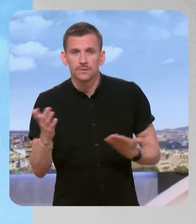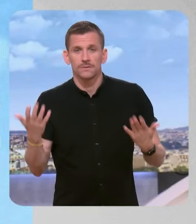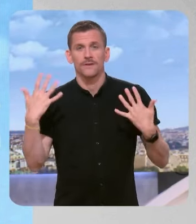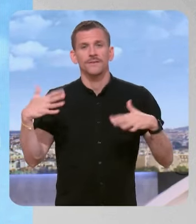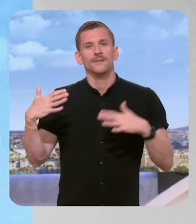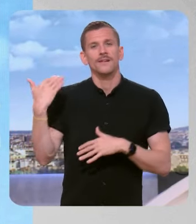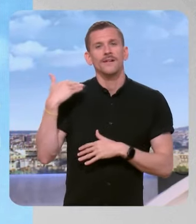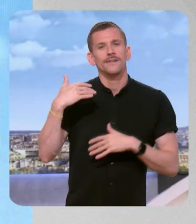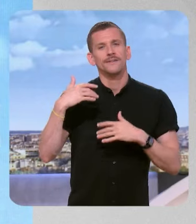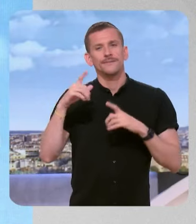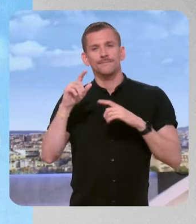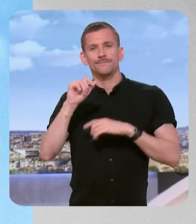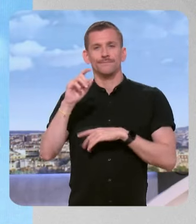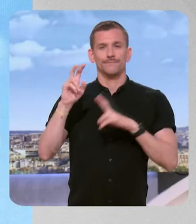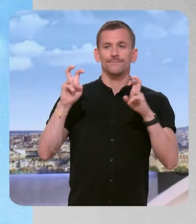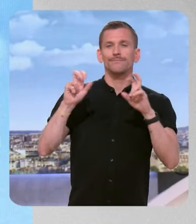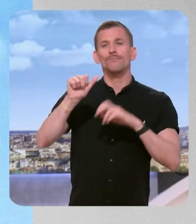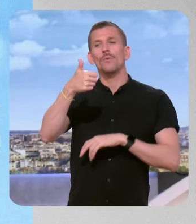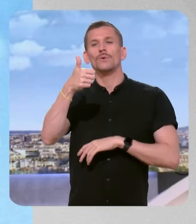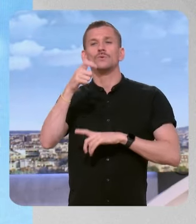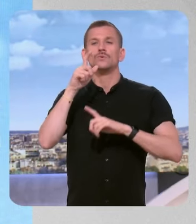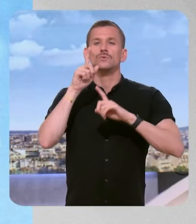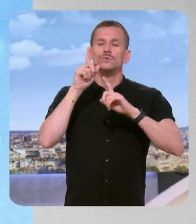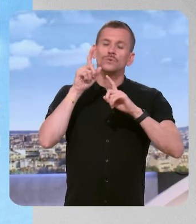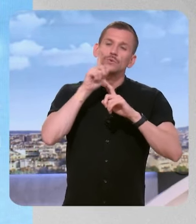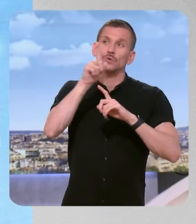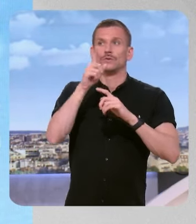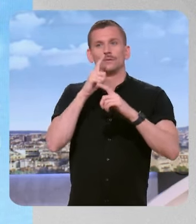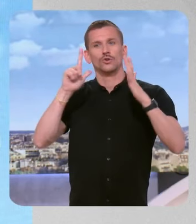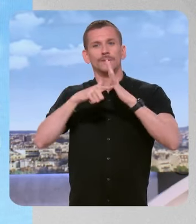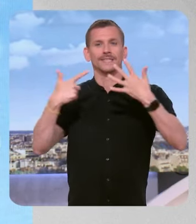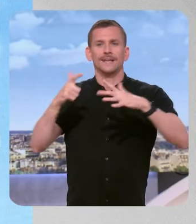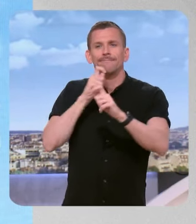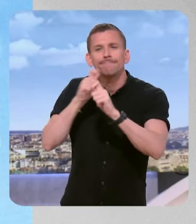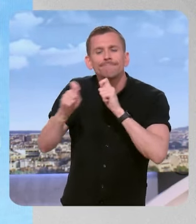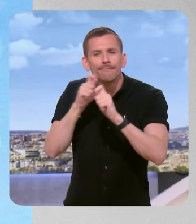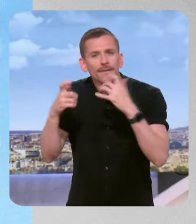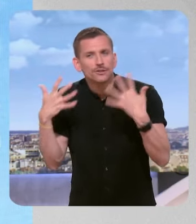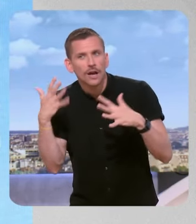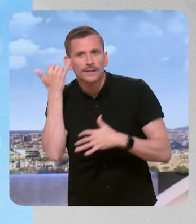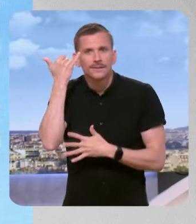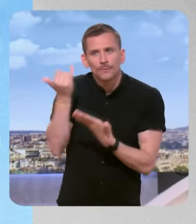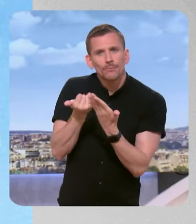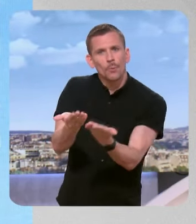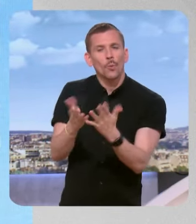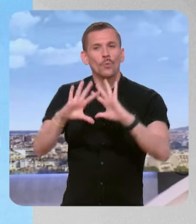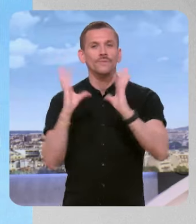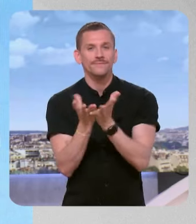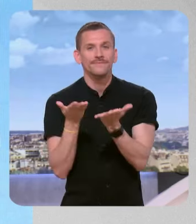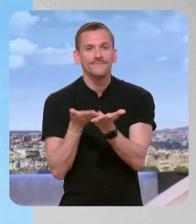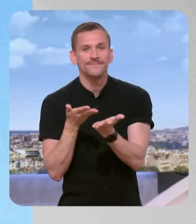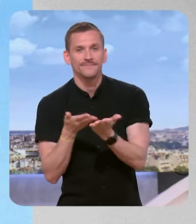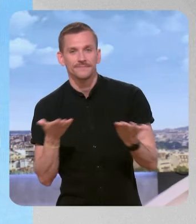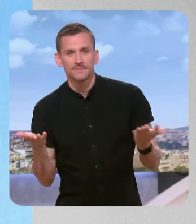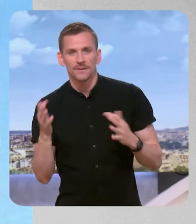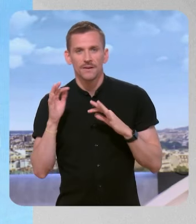juillet 2017 vous voyez c'est au au Parlement européen à l'occasion de enfin à l'issue de la cérémonie des obsèques d'elmou colle